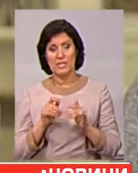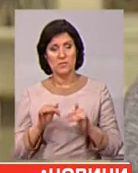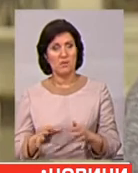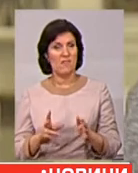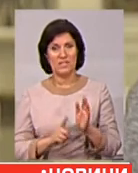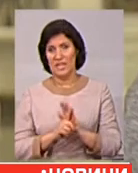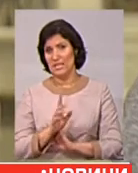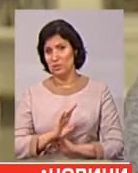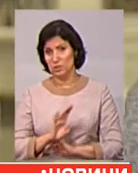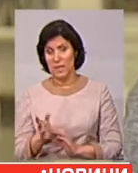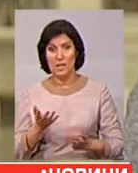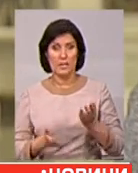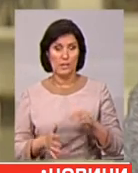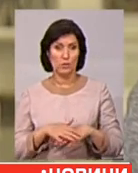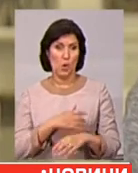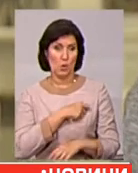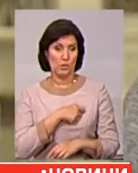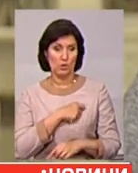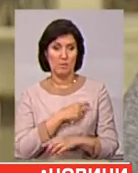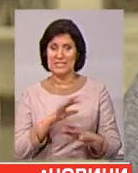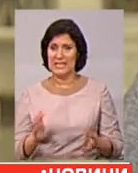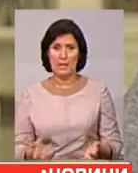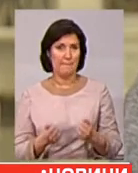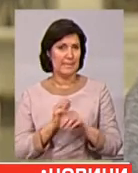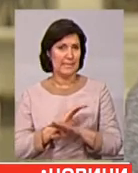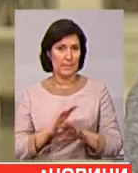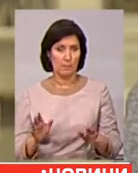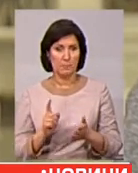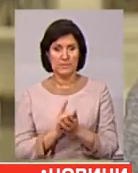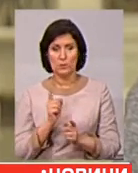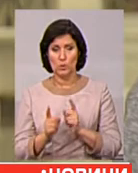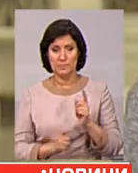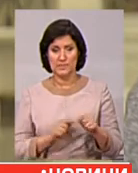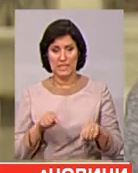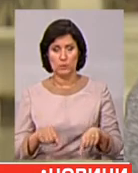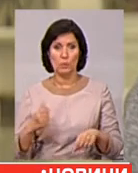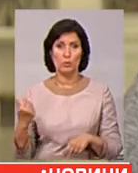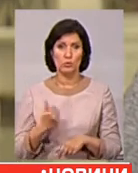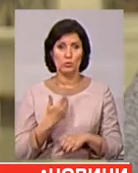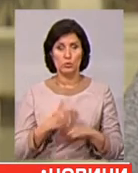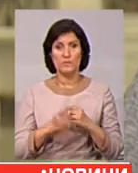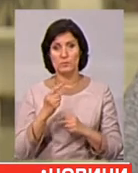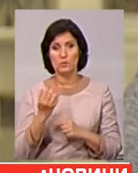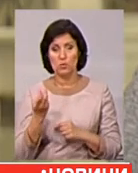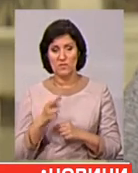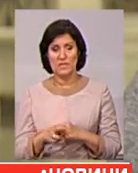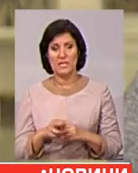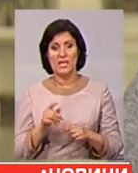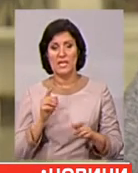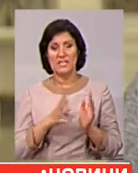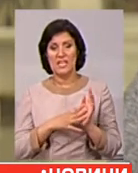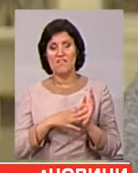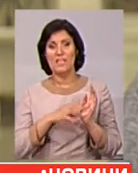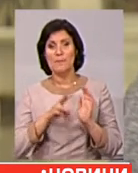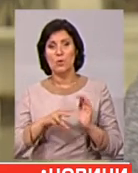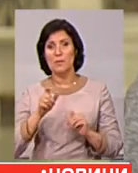так і не дійшла. Якщо народні обранці не підтримують пенсійну реформу на цьому тижні, то вже з 1 жовтня 9